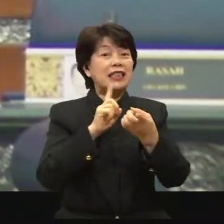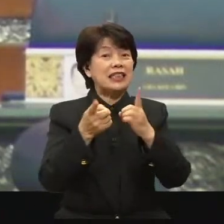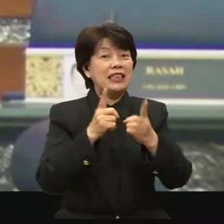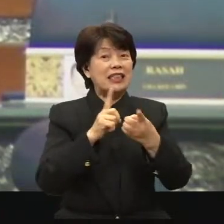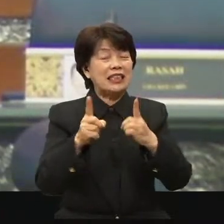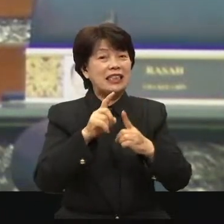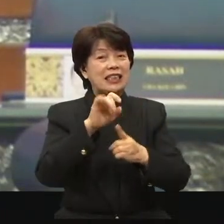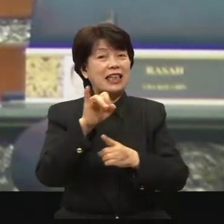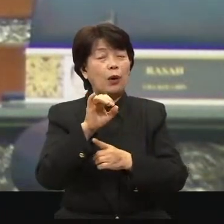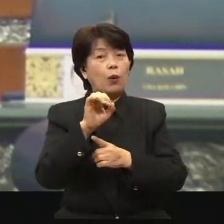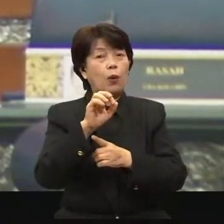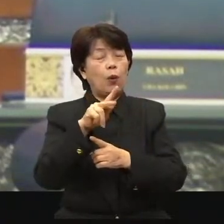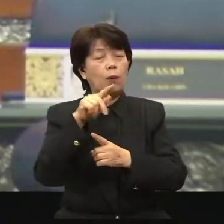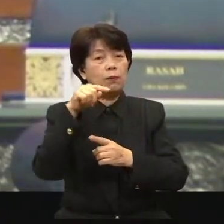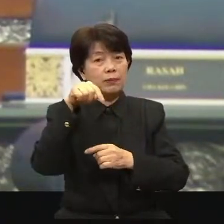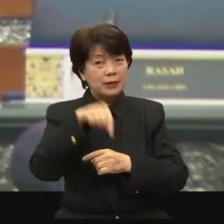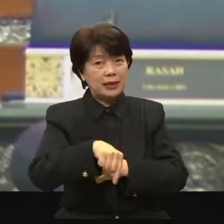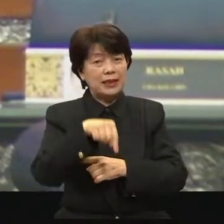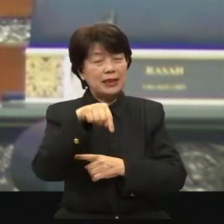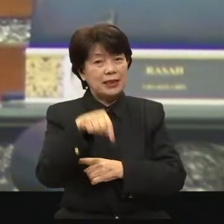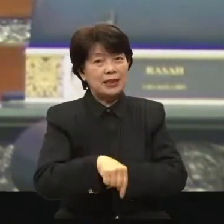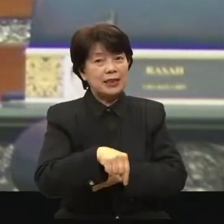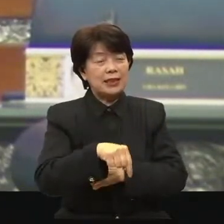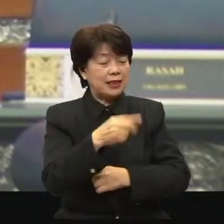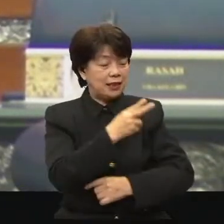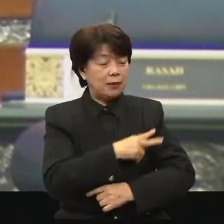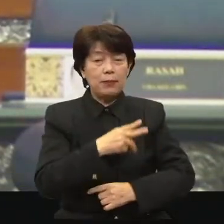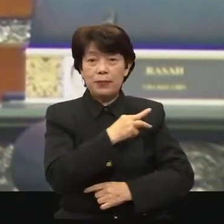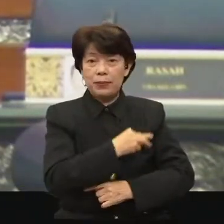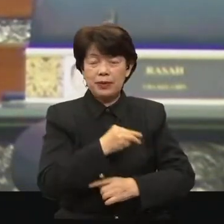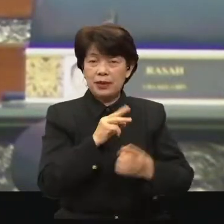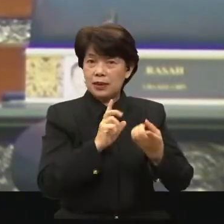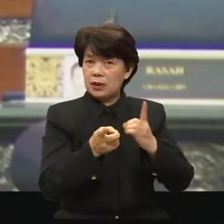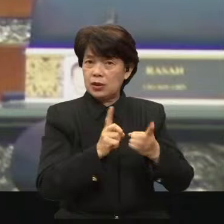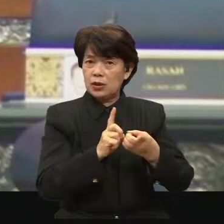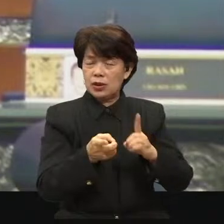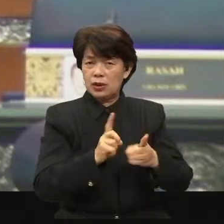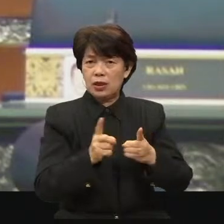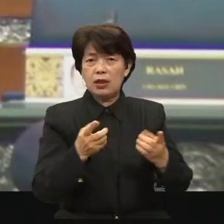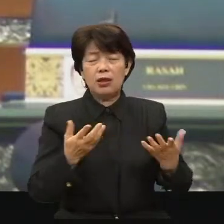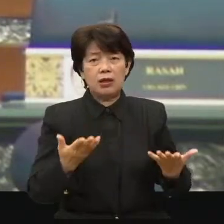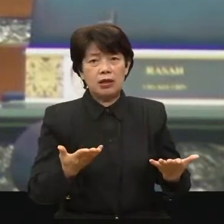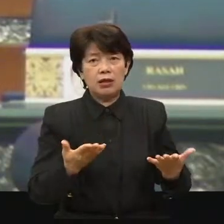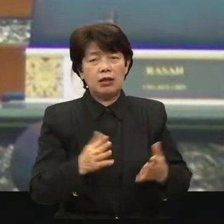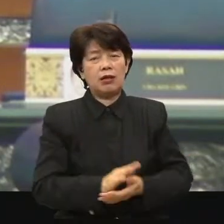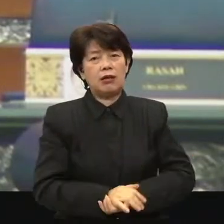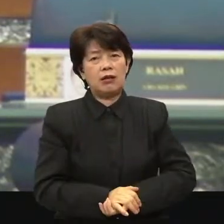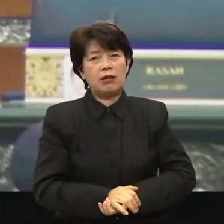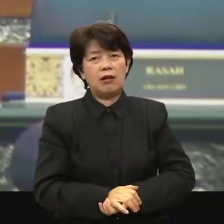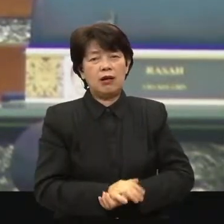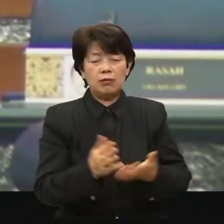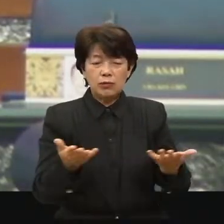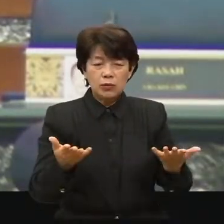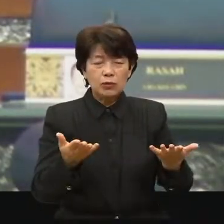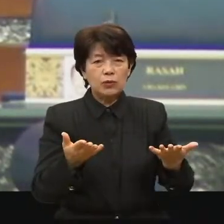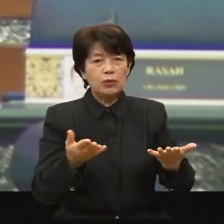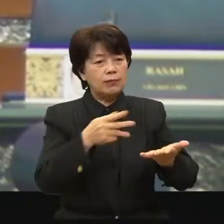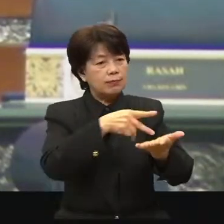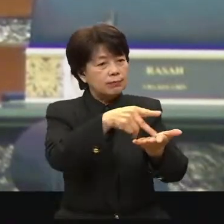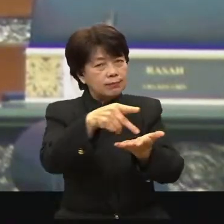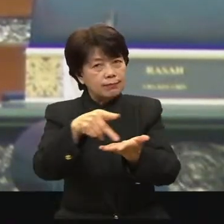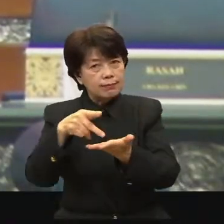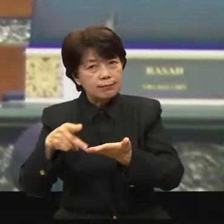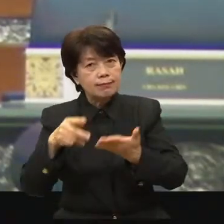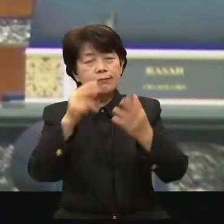ini diletak di bawah Kementerian Komunikasi dan Digital untuk mengelakkan pembazilan wang rakyat